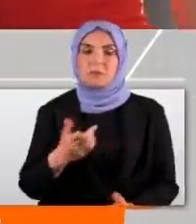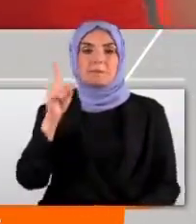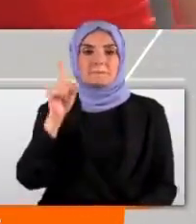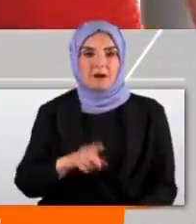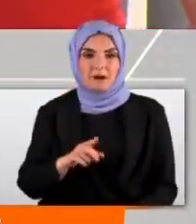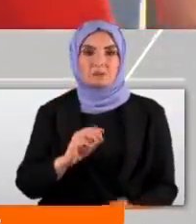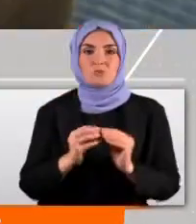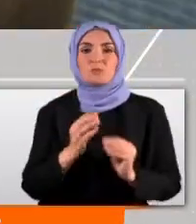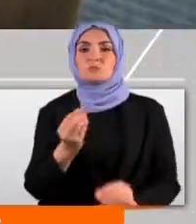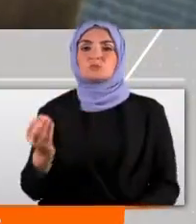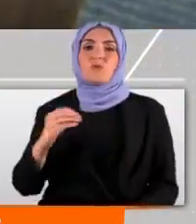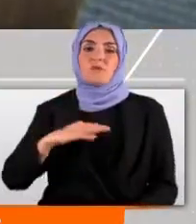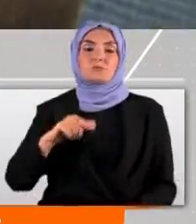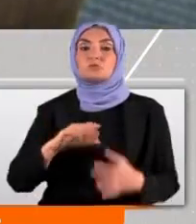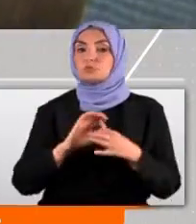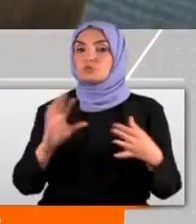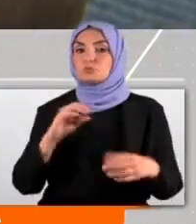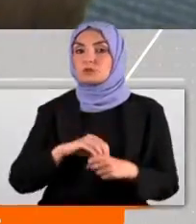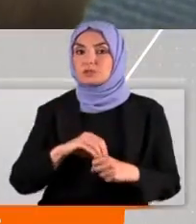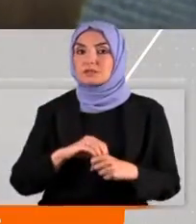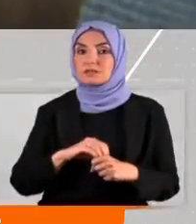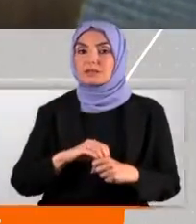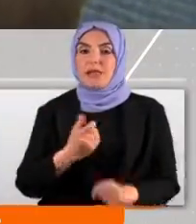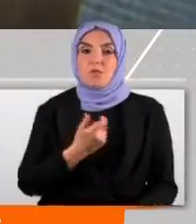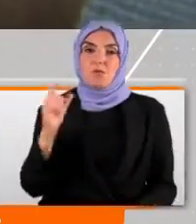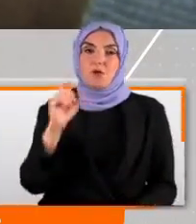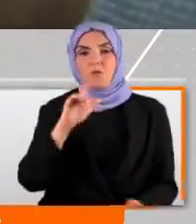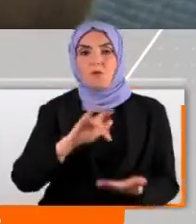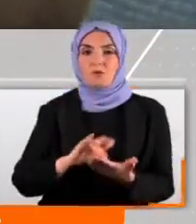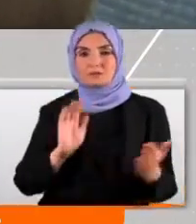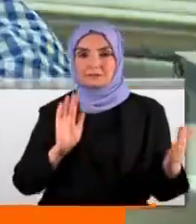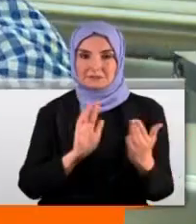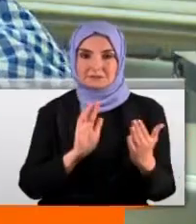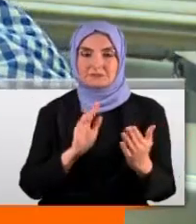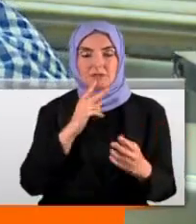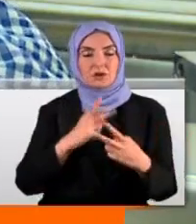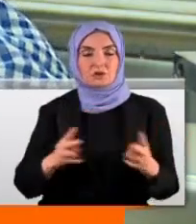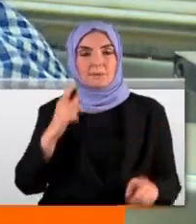noktasında çalışmanın da Eylül ortalarına doğru açıklanacağını Sayın Bakan ifade etti zaten.